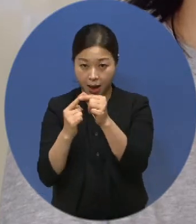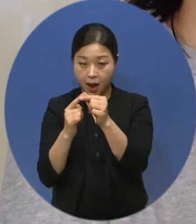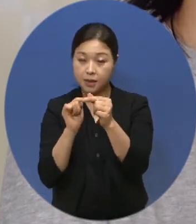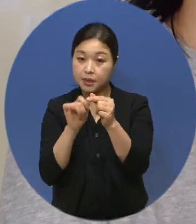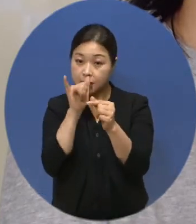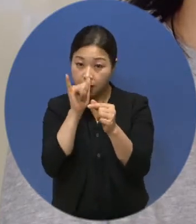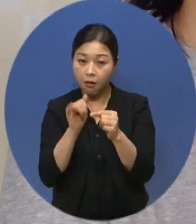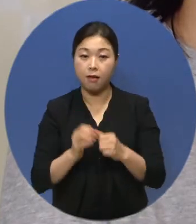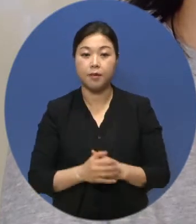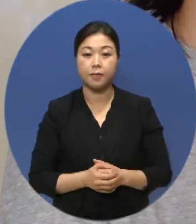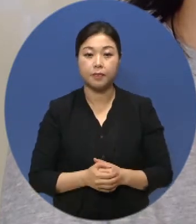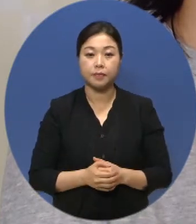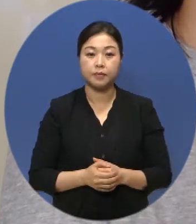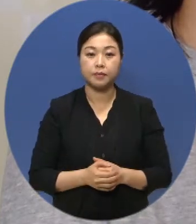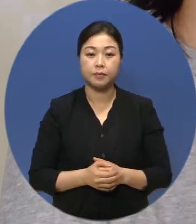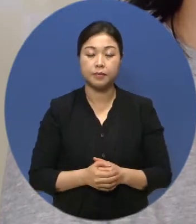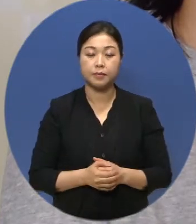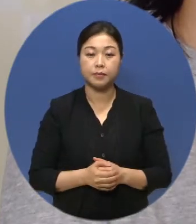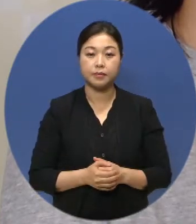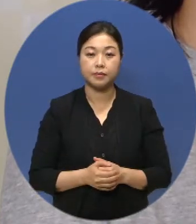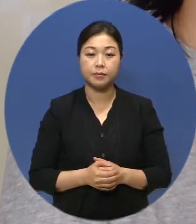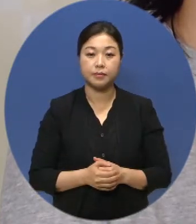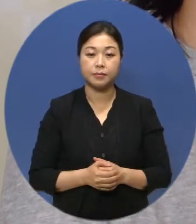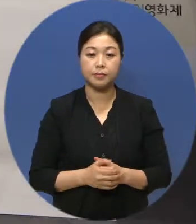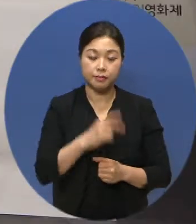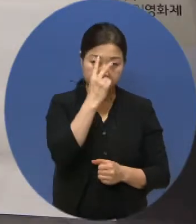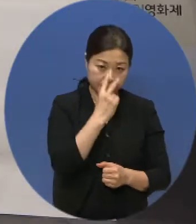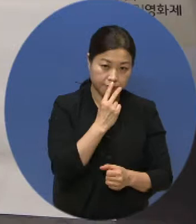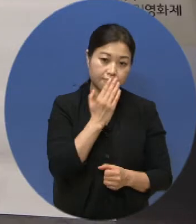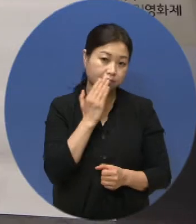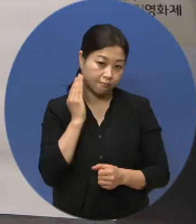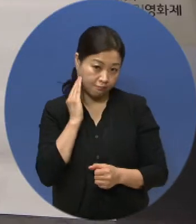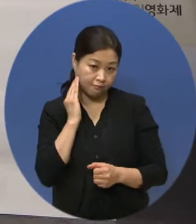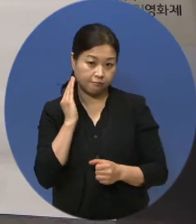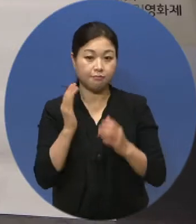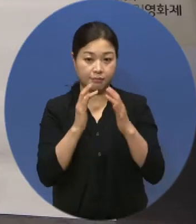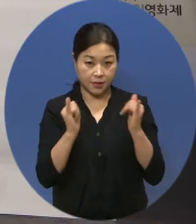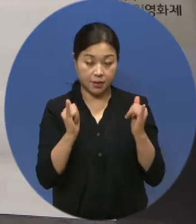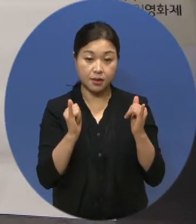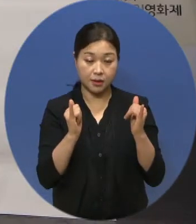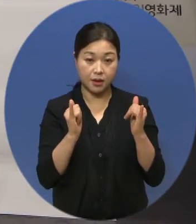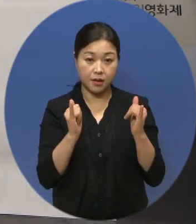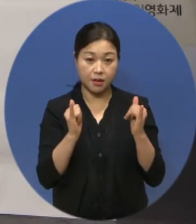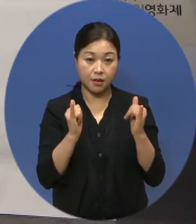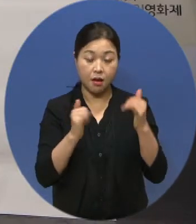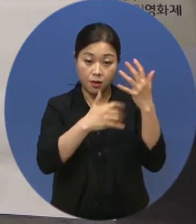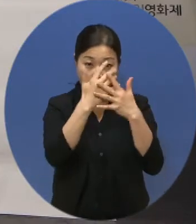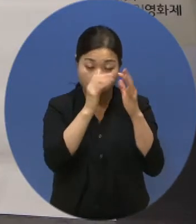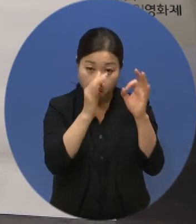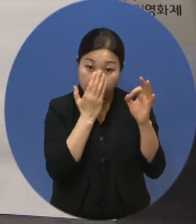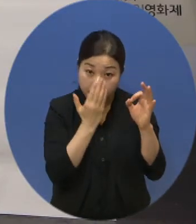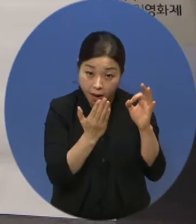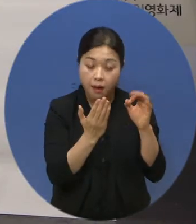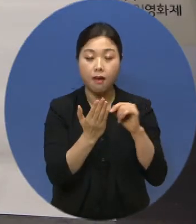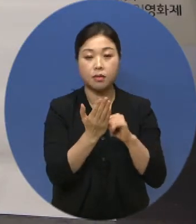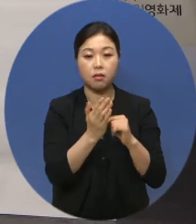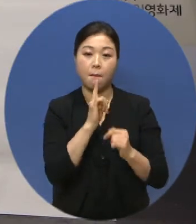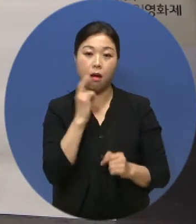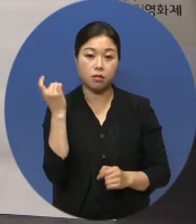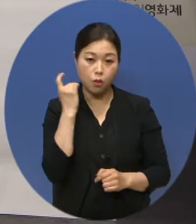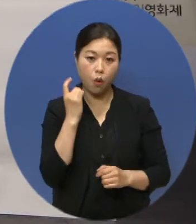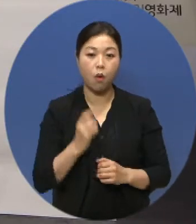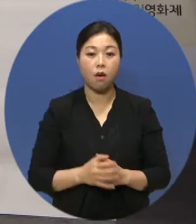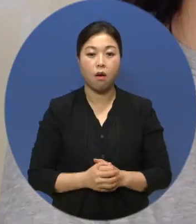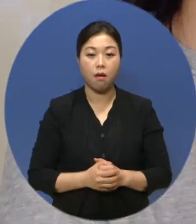것들이 있어서 그러니까 시각적으로 청각적으로 장애가 있으신 분들도 같이 즐길 수 있다라는 얘기를